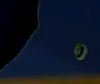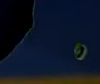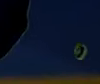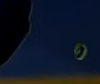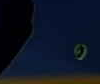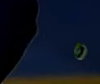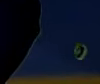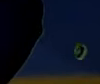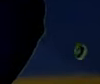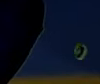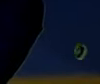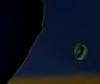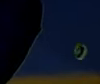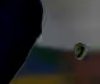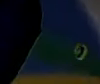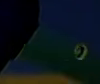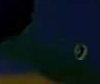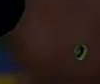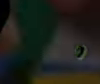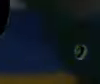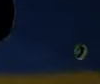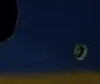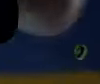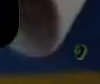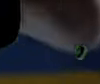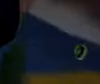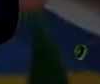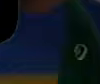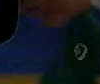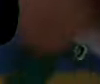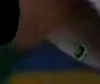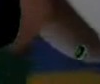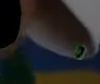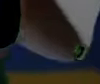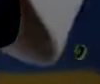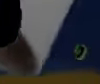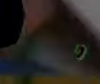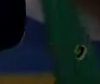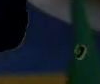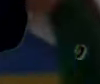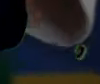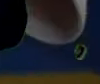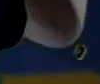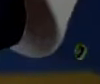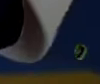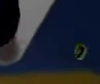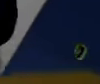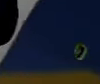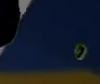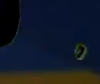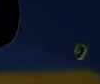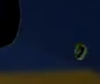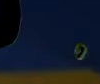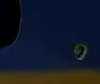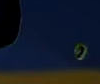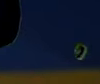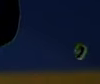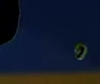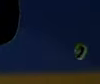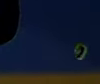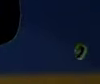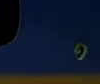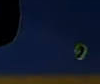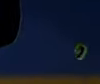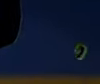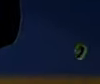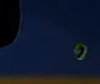Sayın Müdürüm, engelliler sizi çok yakından tanıyor. Çok iyi tanıyor. Ama tanımayan izleyicilerimiz için